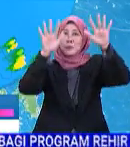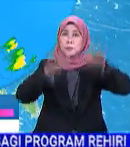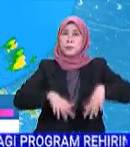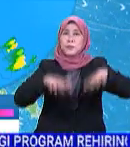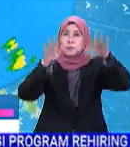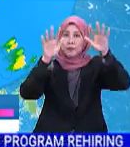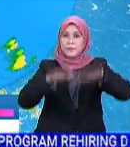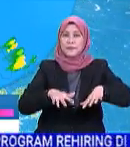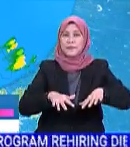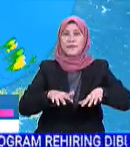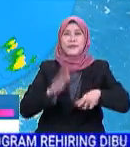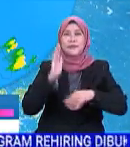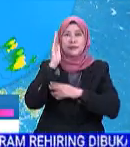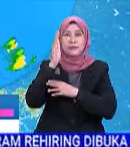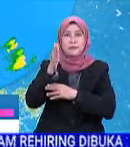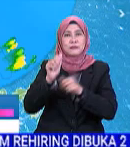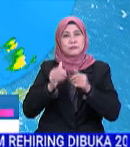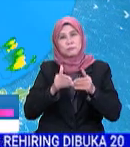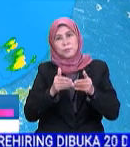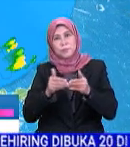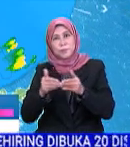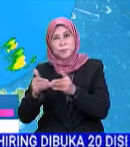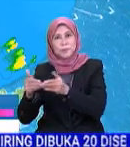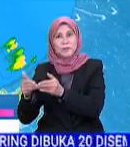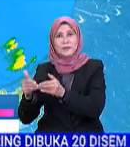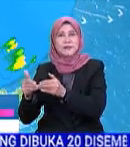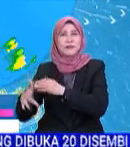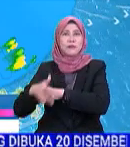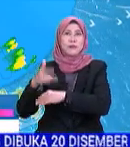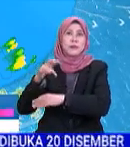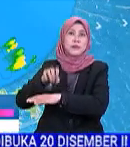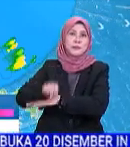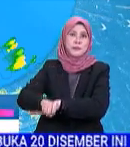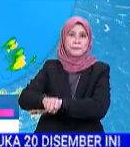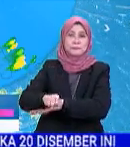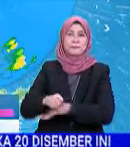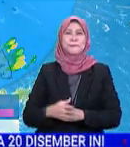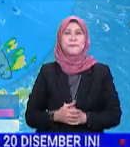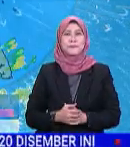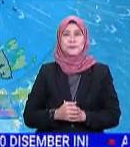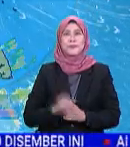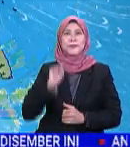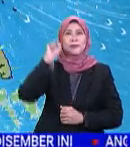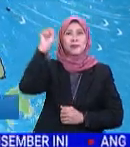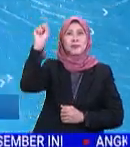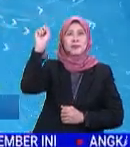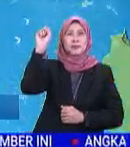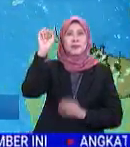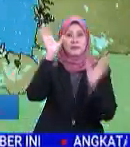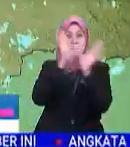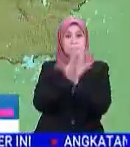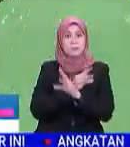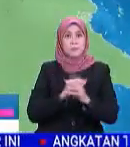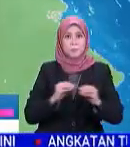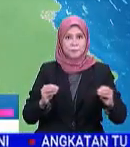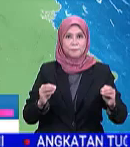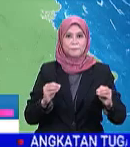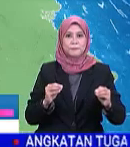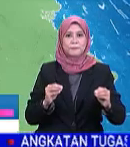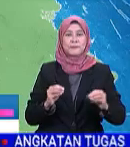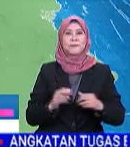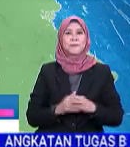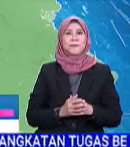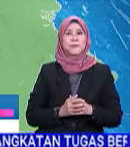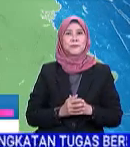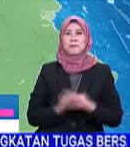ini dijangka akan berterusan sehingga ke awal malam nanti. Bagi negeri Sabah dan juga Sarawak pula,